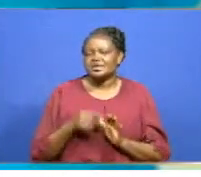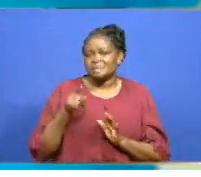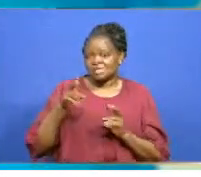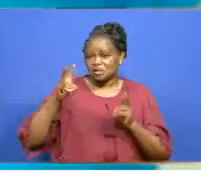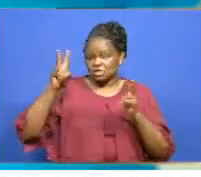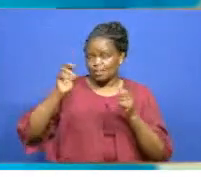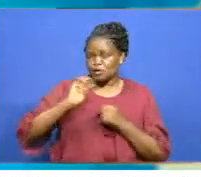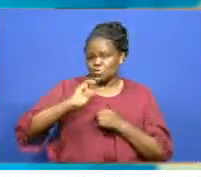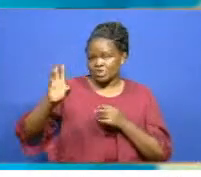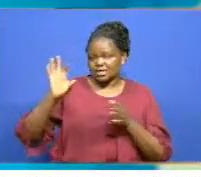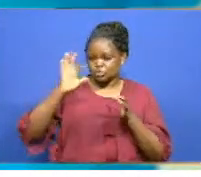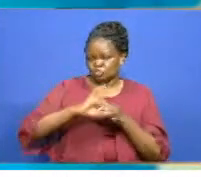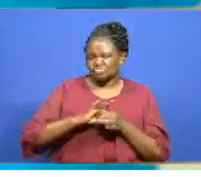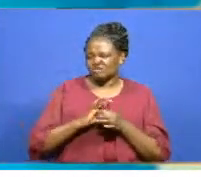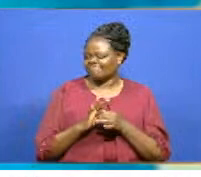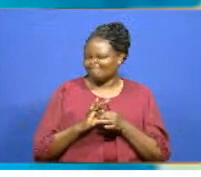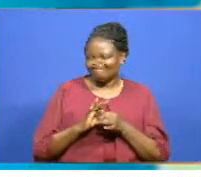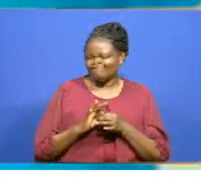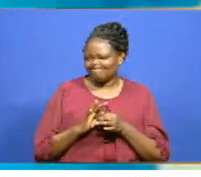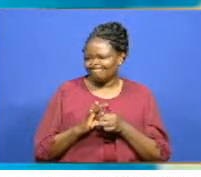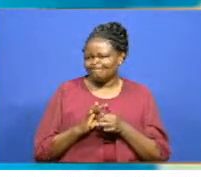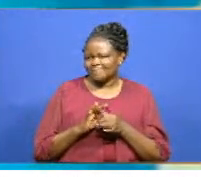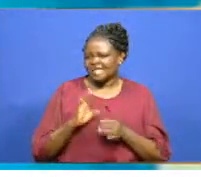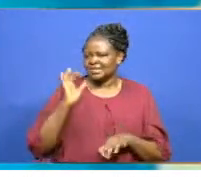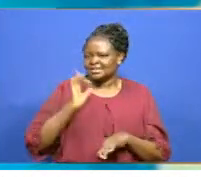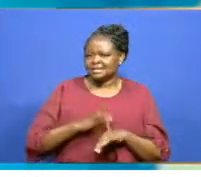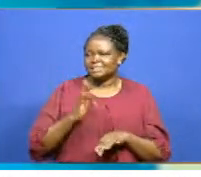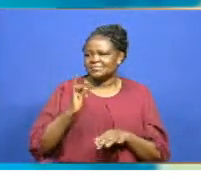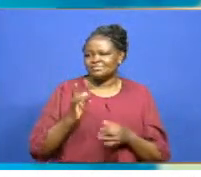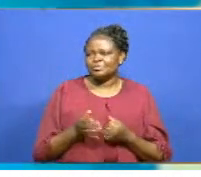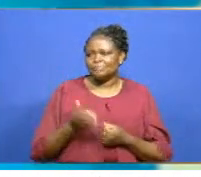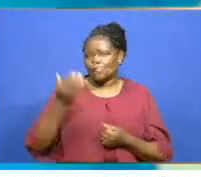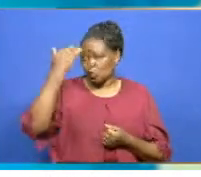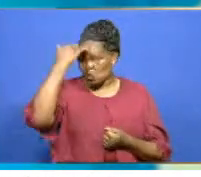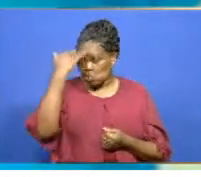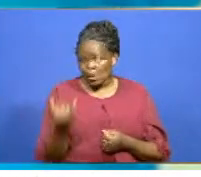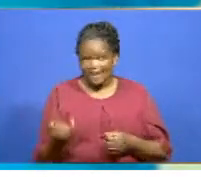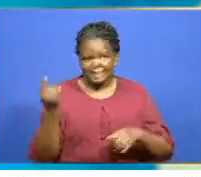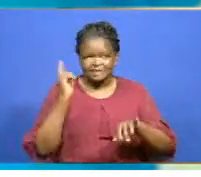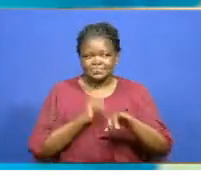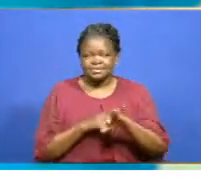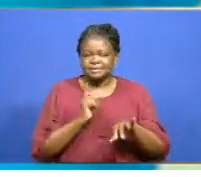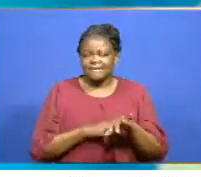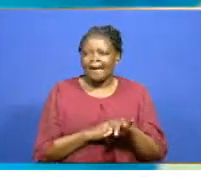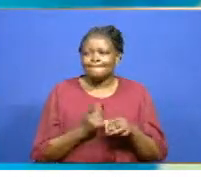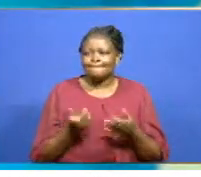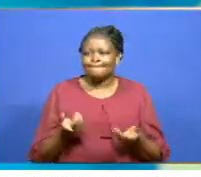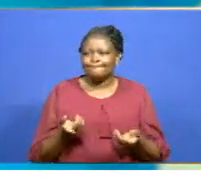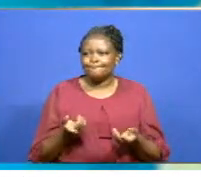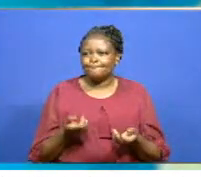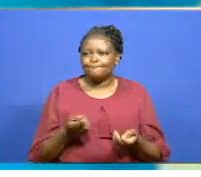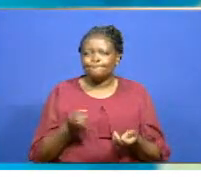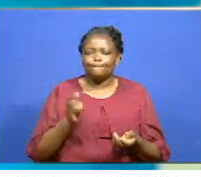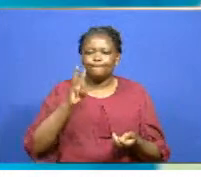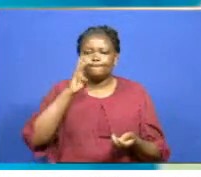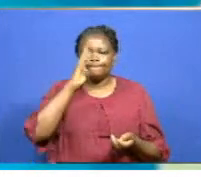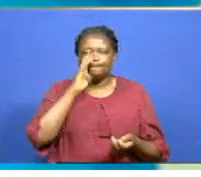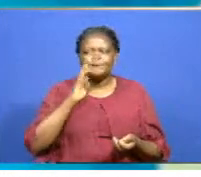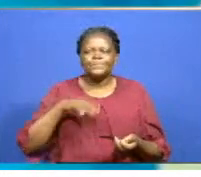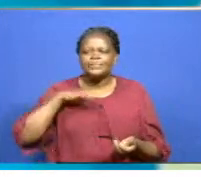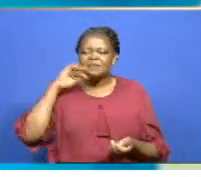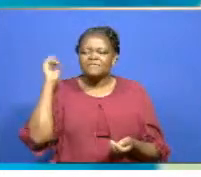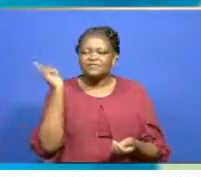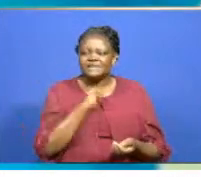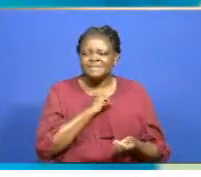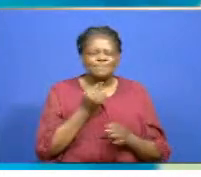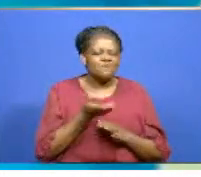la Western Unity limekuwa very elusive. Limekuwa likileta mushkil kwa sababu wakati tulimpoteza Michael Kijana Wamalwa, hakukuwa